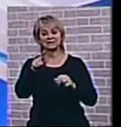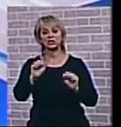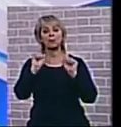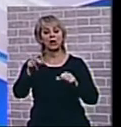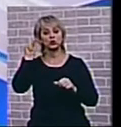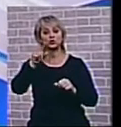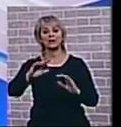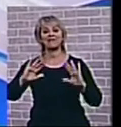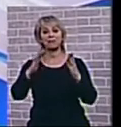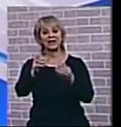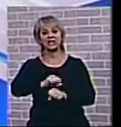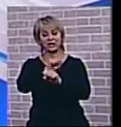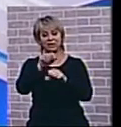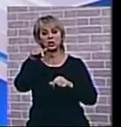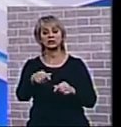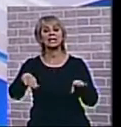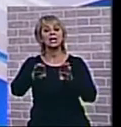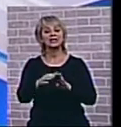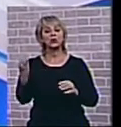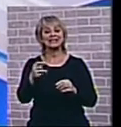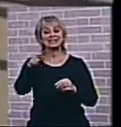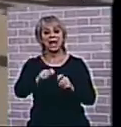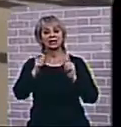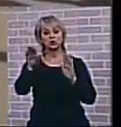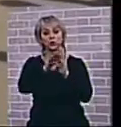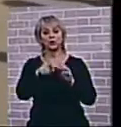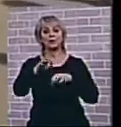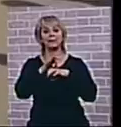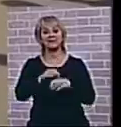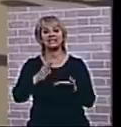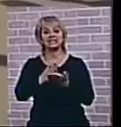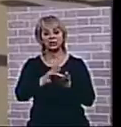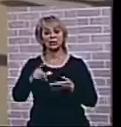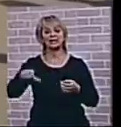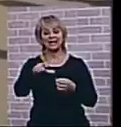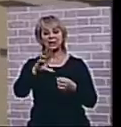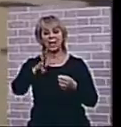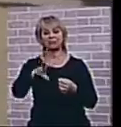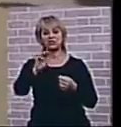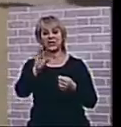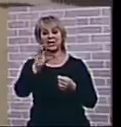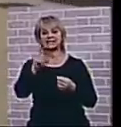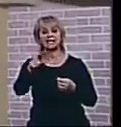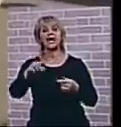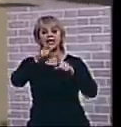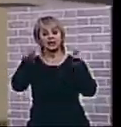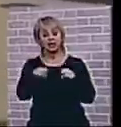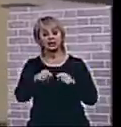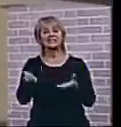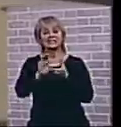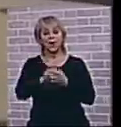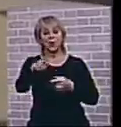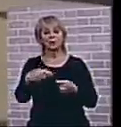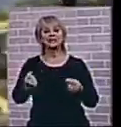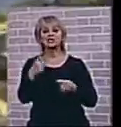могли школьники в парке Революции. Такой увлекательный открытый урок для них провели сотрудники Донского МЧС. Интерактивный формат знакомства